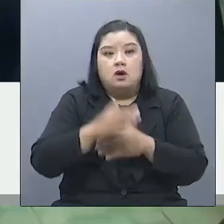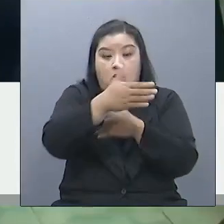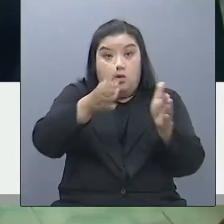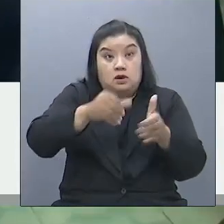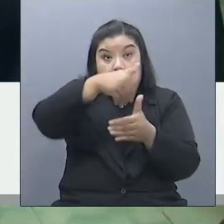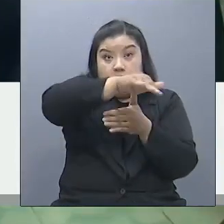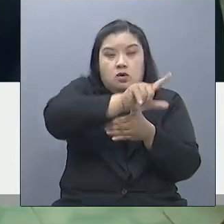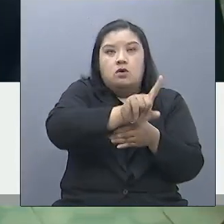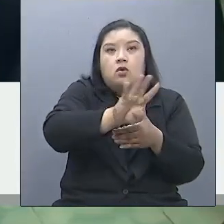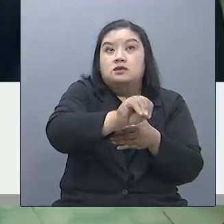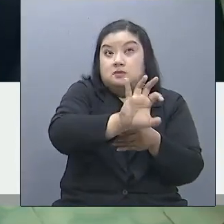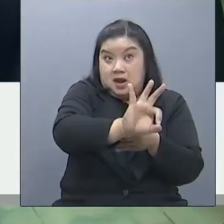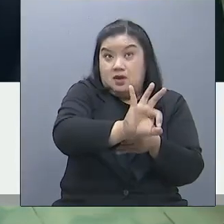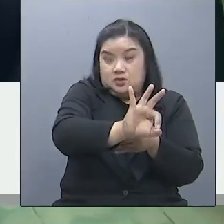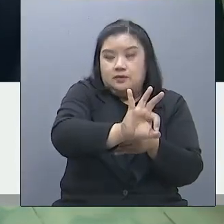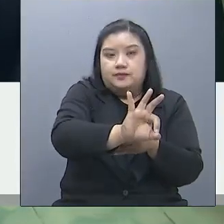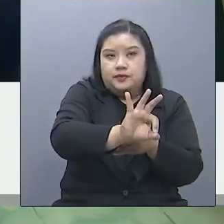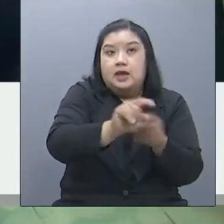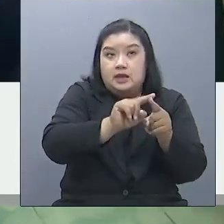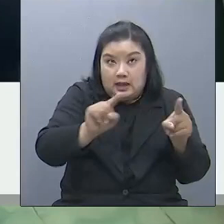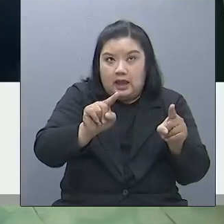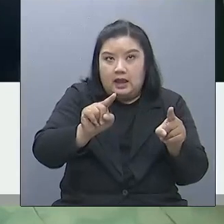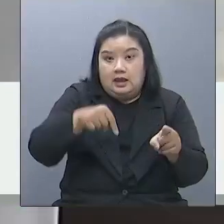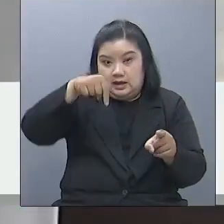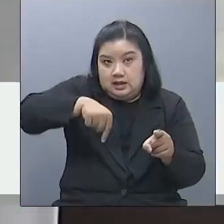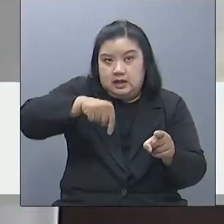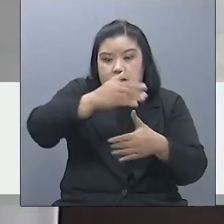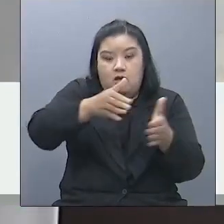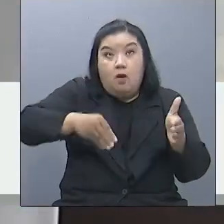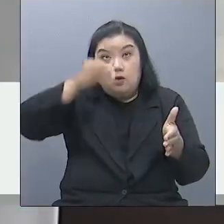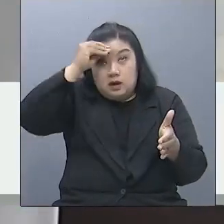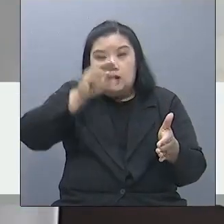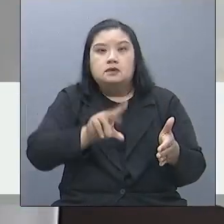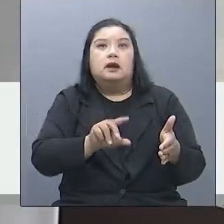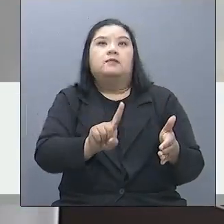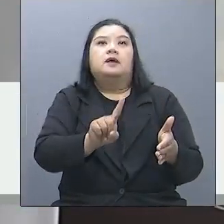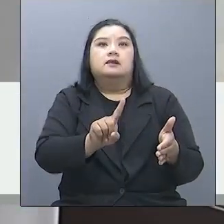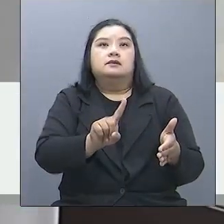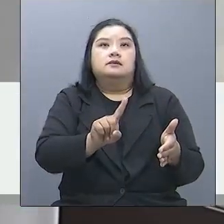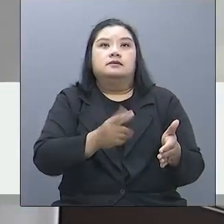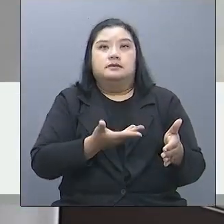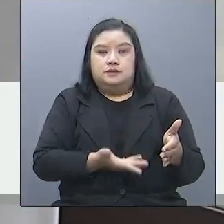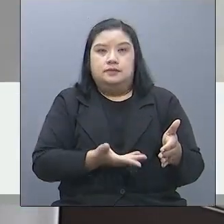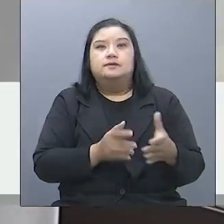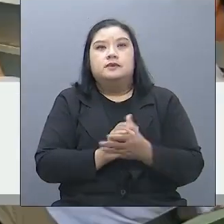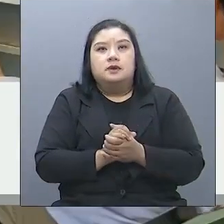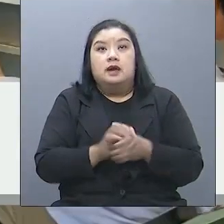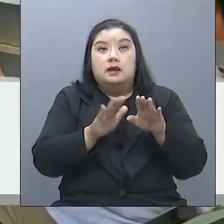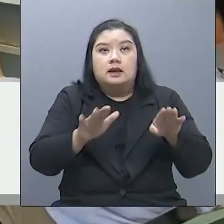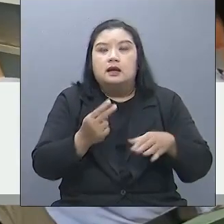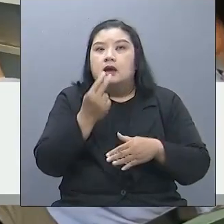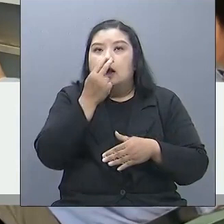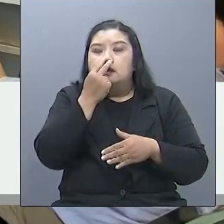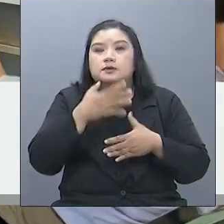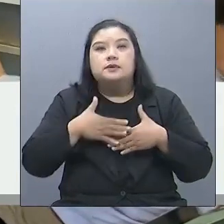มโครกรัมต่อลูกบาศก์เมตรนะคะแต่ในห้องเนี่ยอยู่ที่31ไมโครกรัมต่อลูกบาศก์เมตรเด็กๆหายใจกันได้สะดว